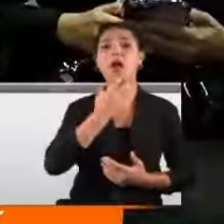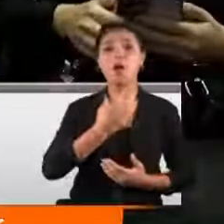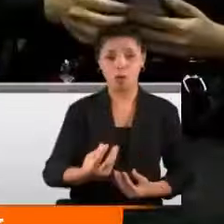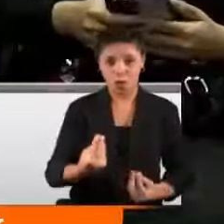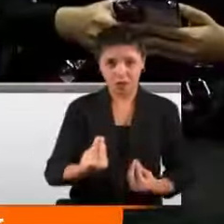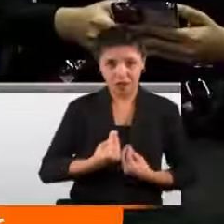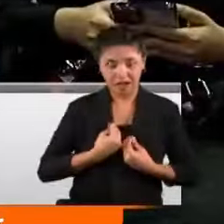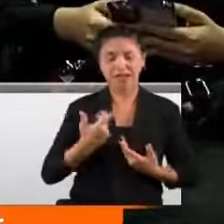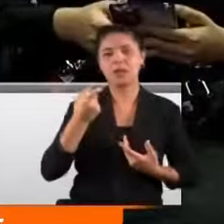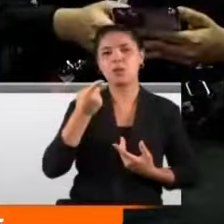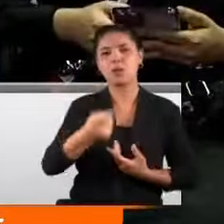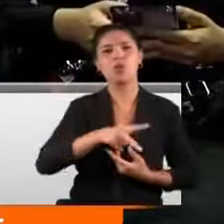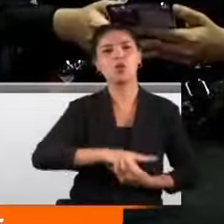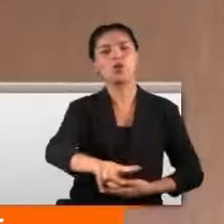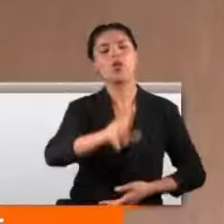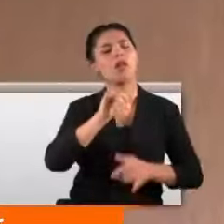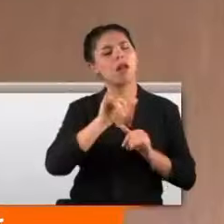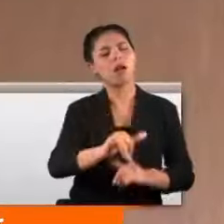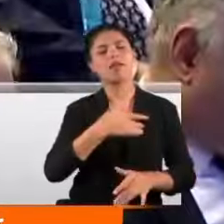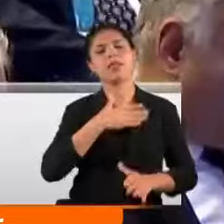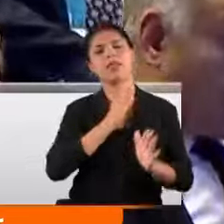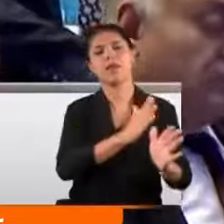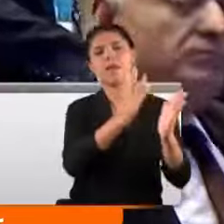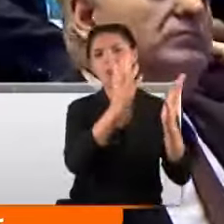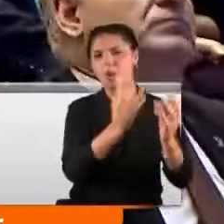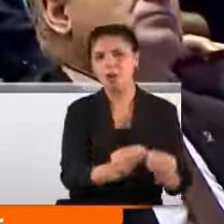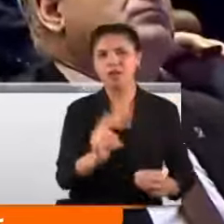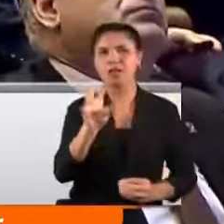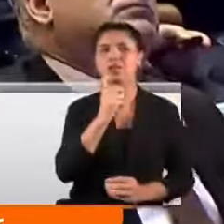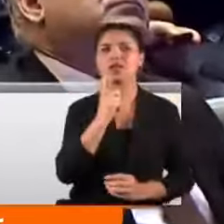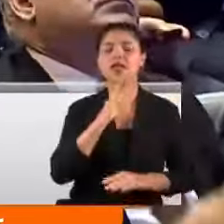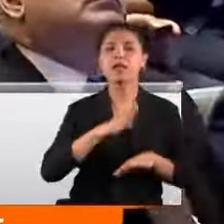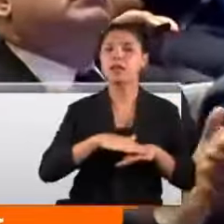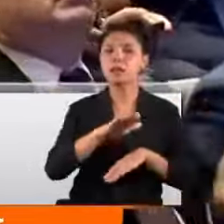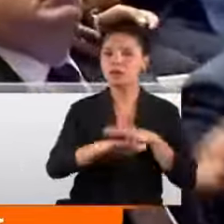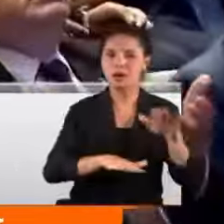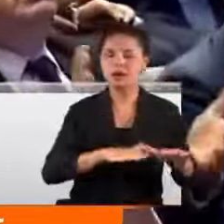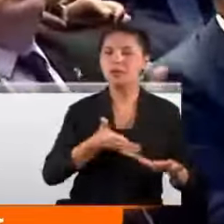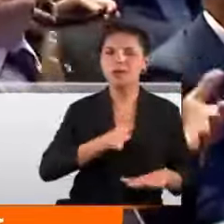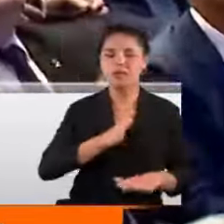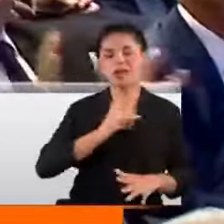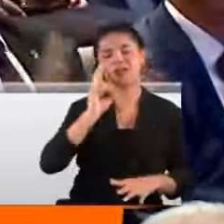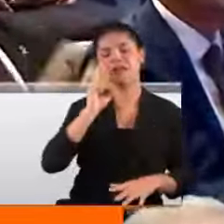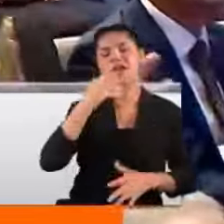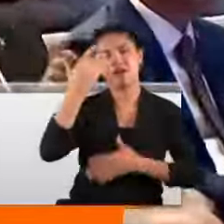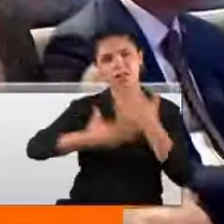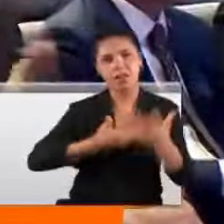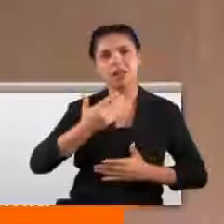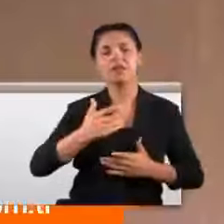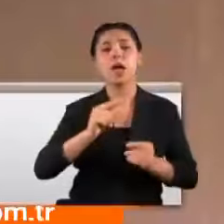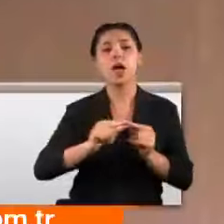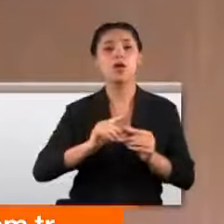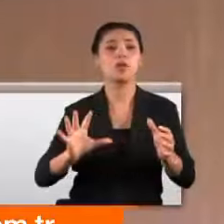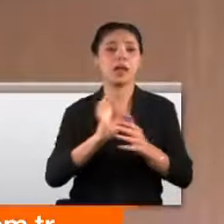verdikçe bu çizgiden hiçbir zaman sapmayacağız. 23 yılda atılan adımları hatırlatırken ekonomiye ayrı başlık açtı